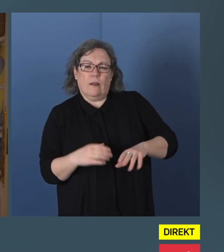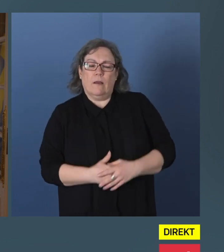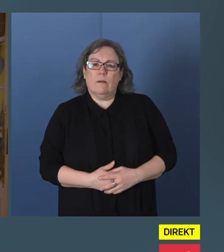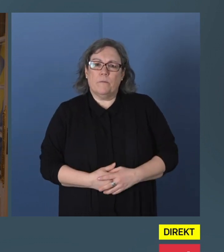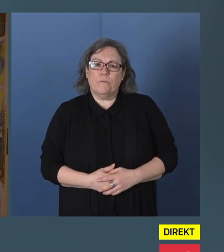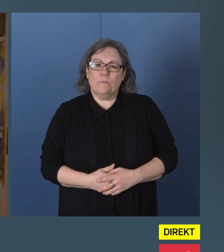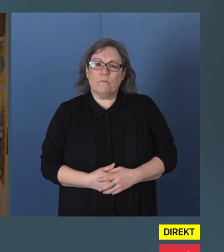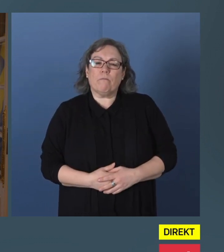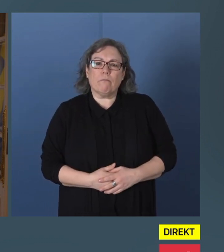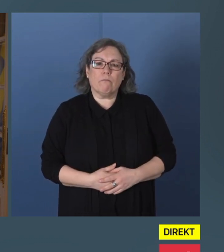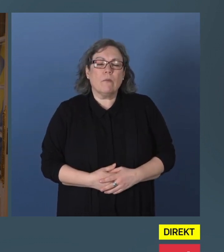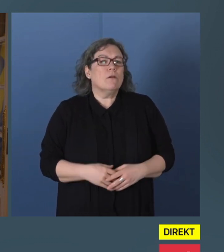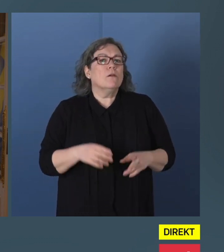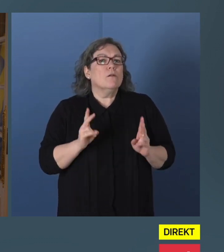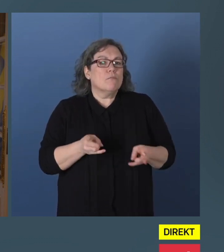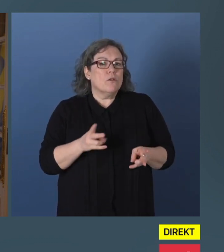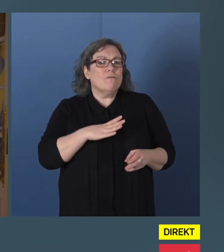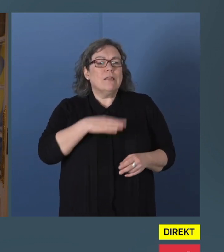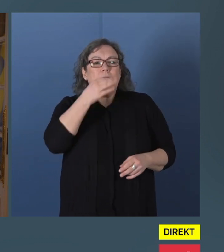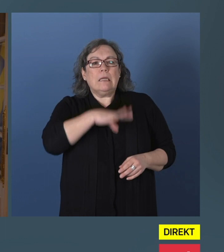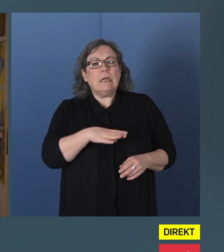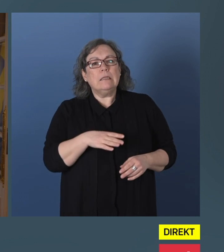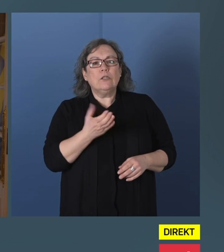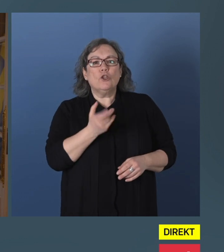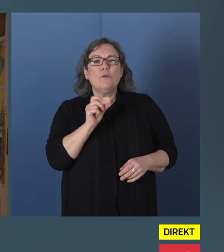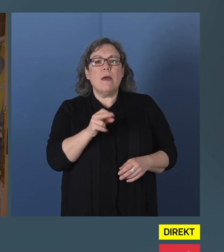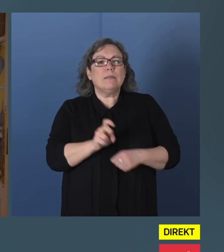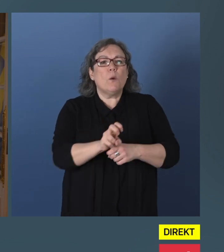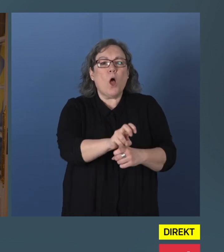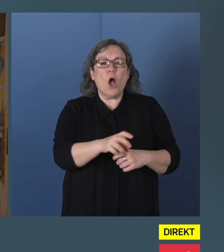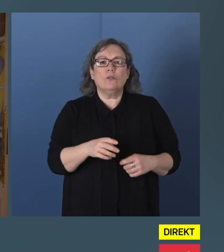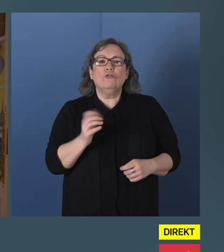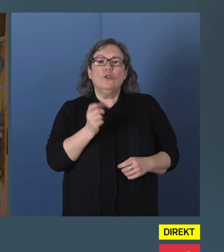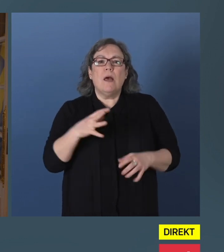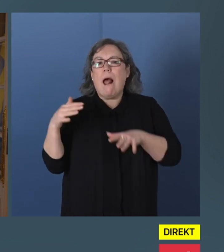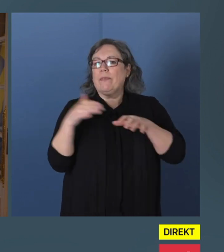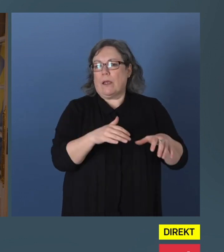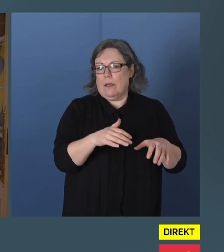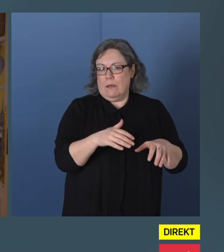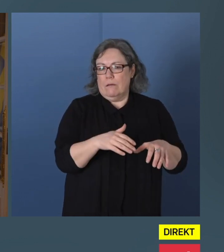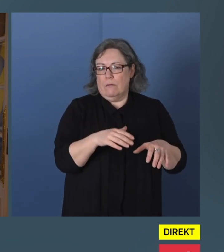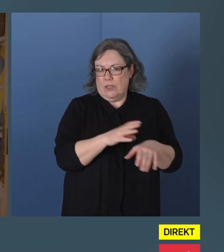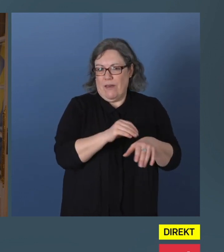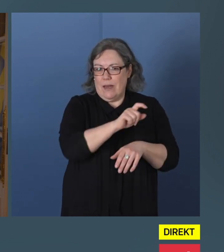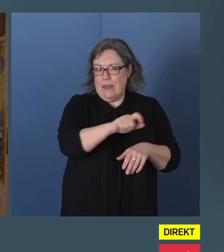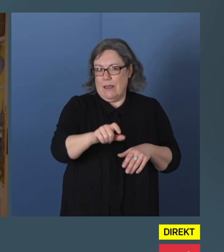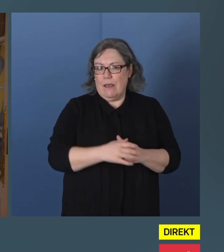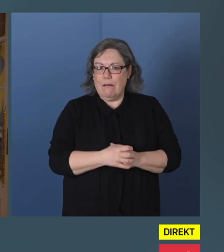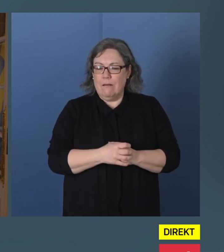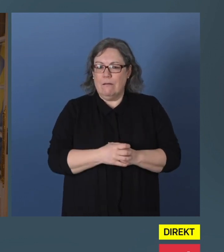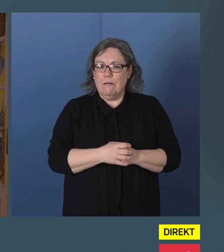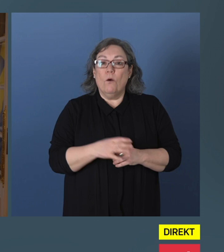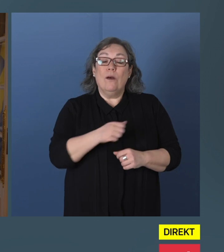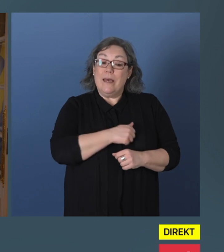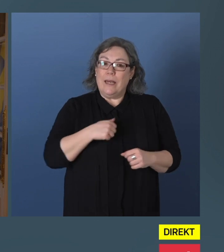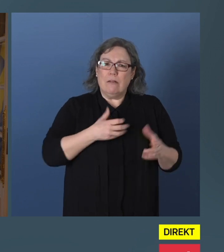Svenska intressen utsätts också för cyberspionage och cyberattacker. Och regeringen samverkar med alla berörda aktörer